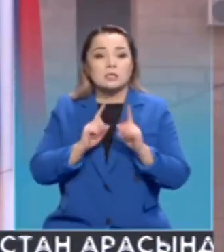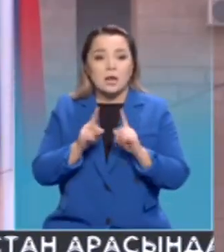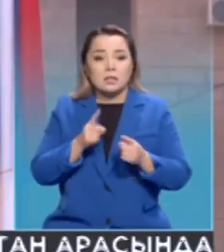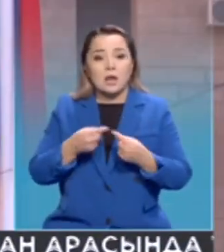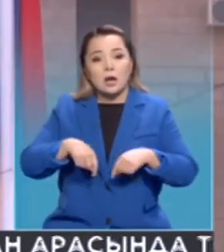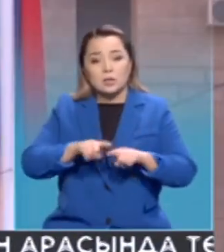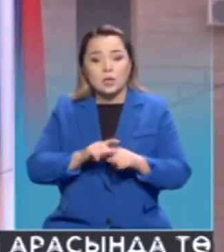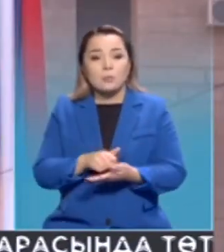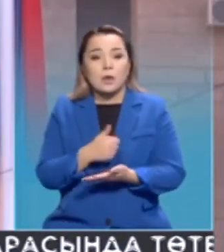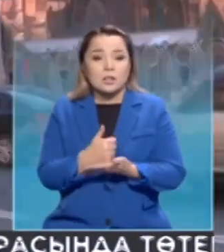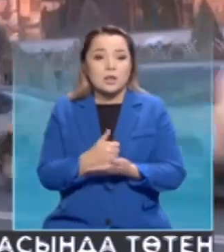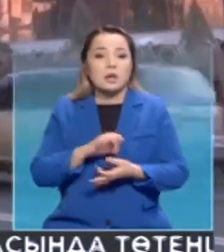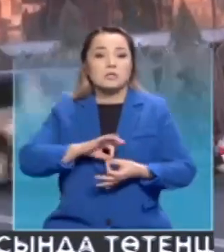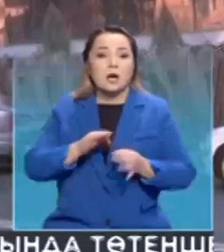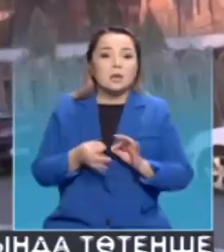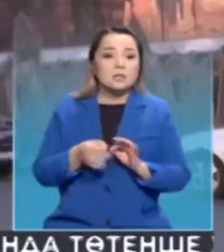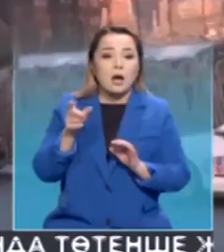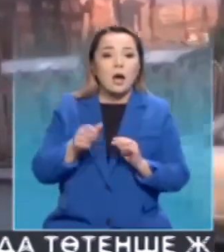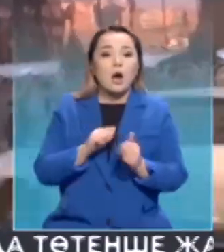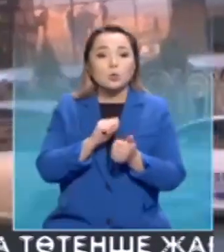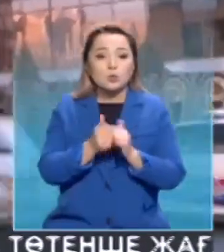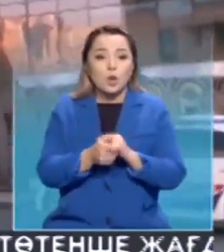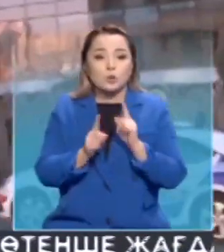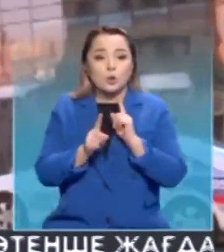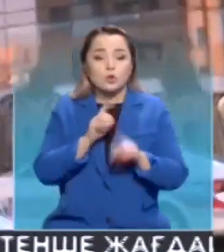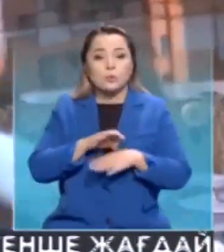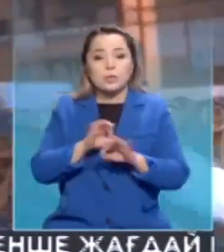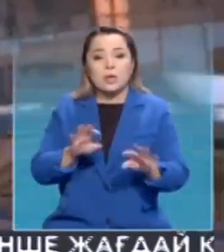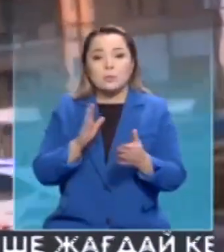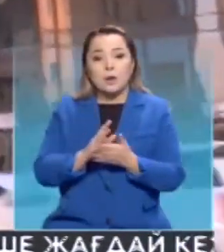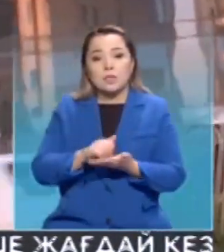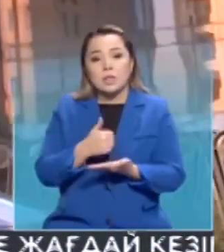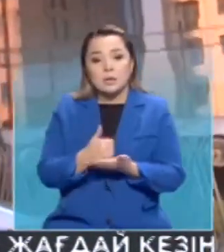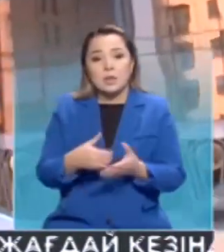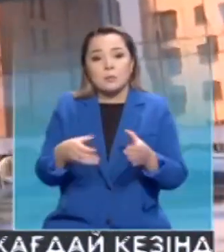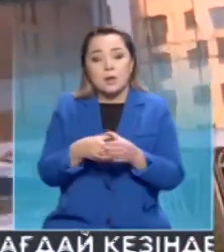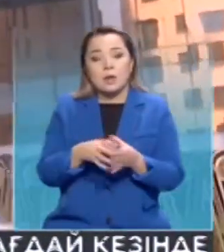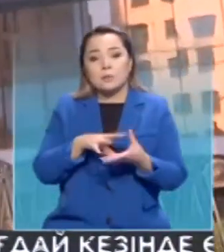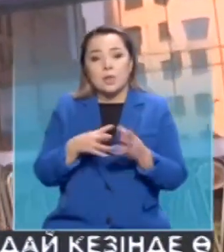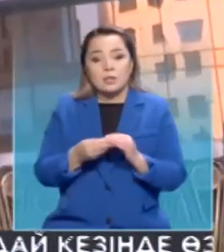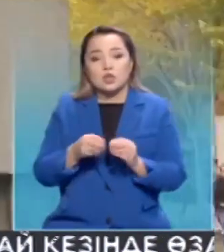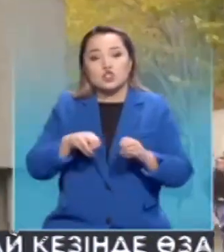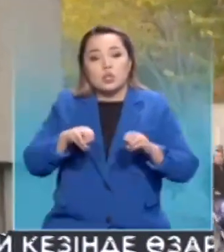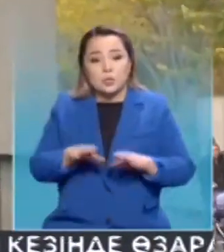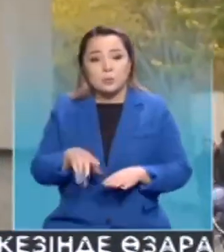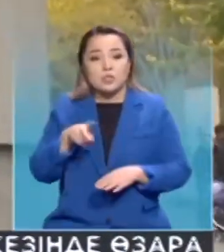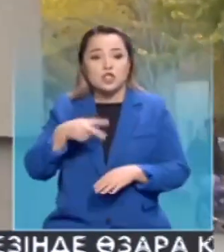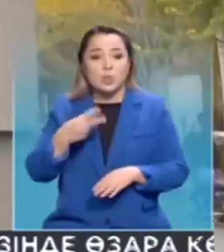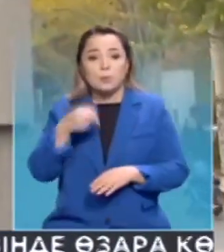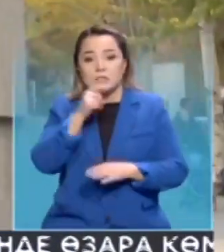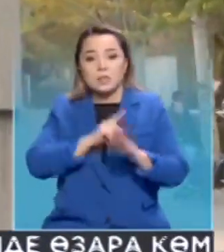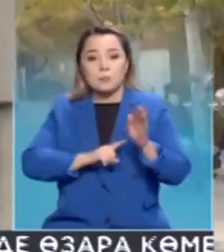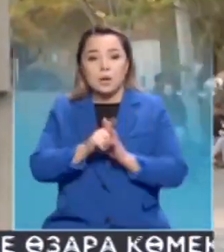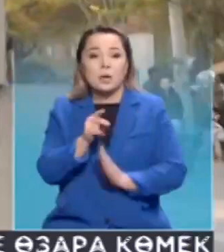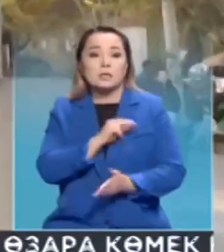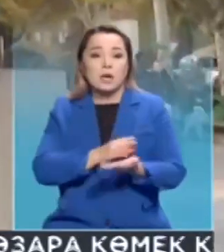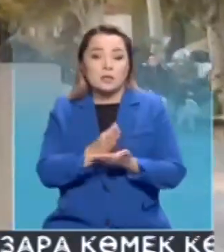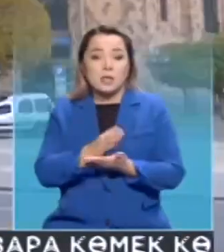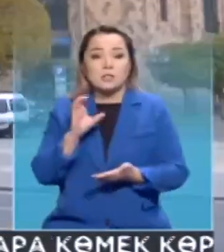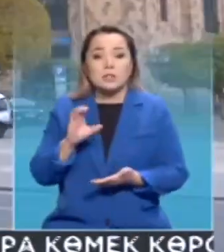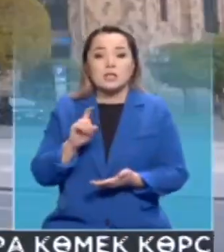аясында ұйымның бас хатшысын ауыстыру жайы талқыланды. Бірлестікке мүше елдер басшыларының шешімімен 2023 жылдан бастап бұл қызметті